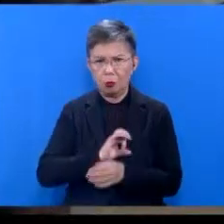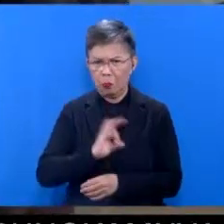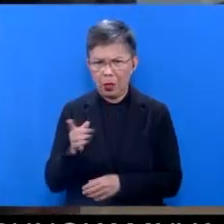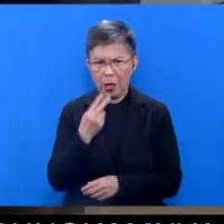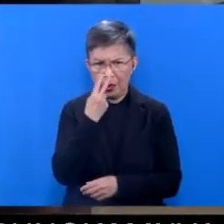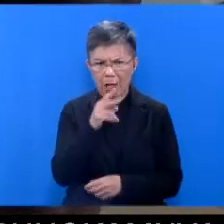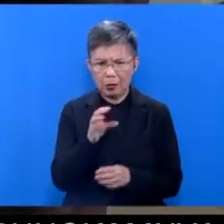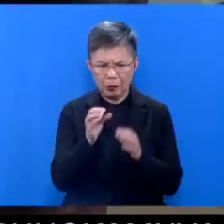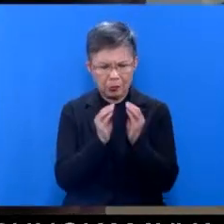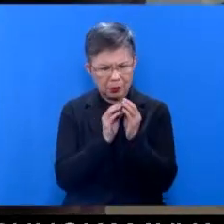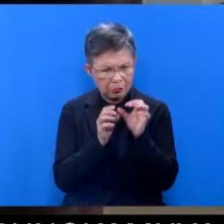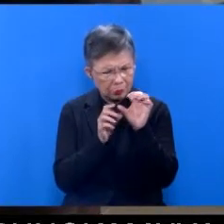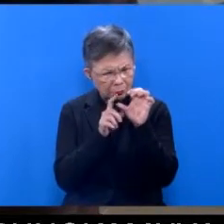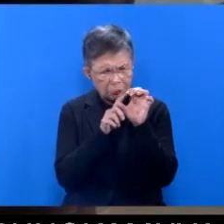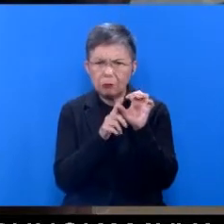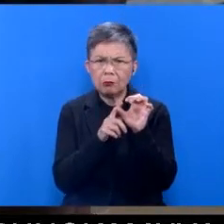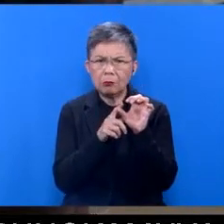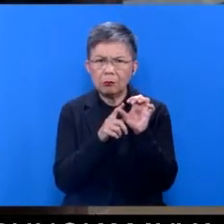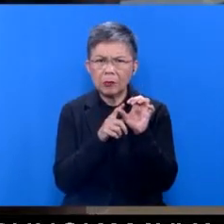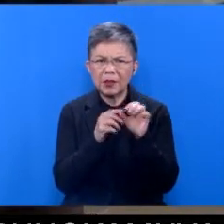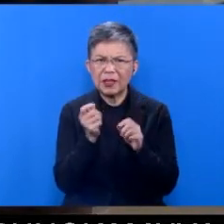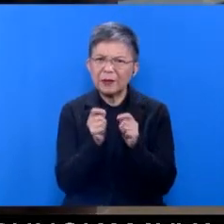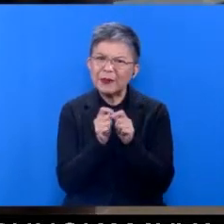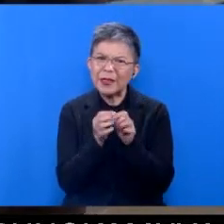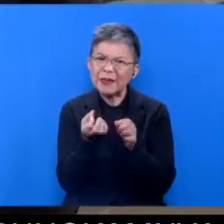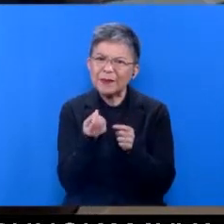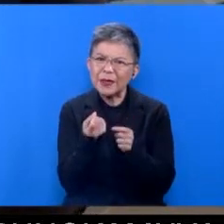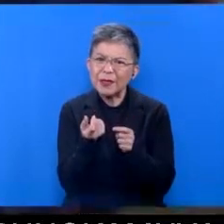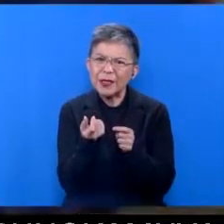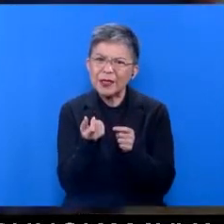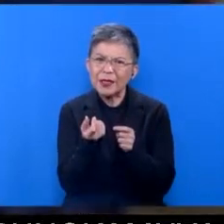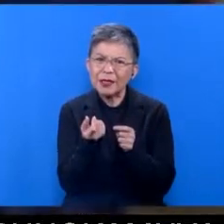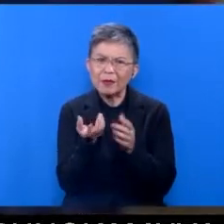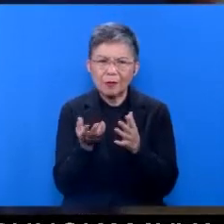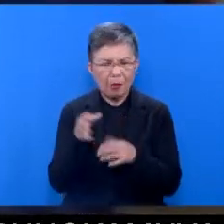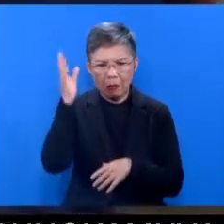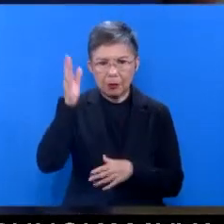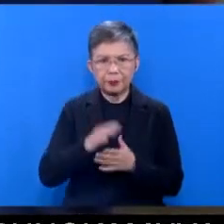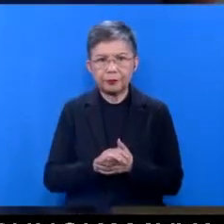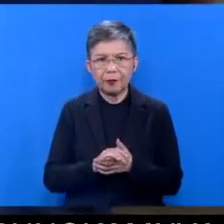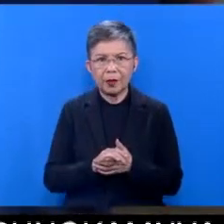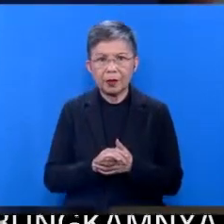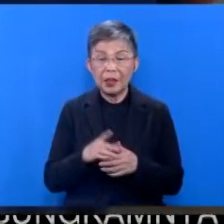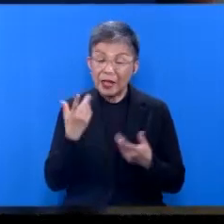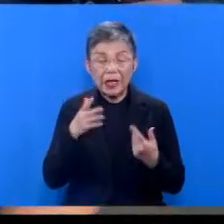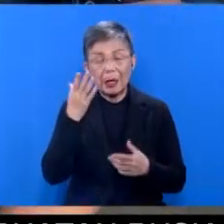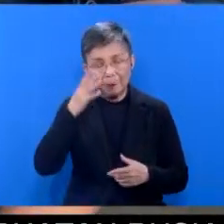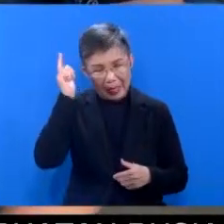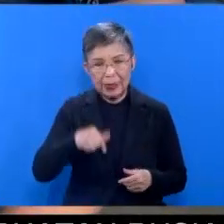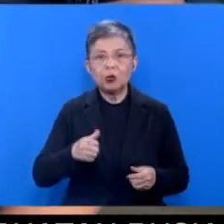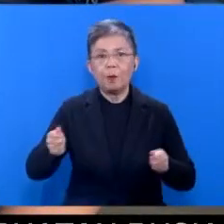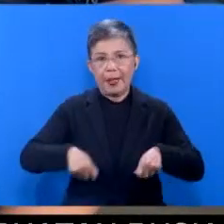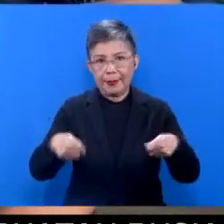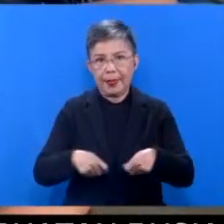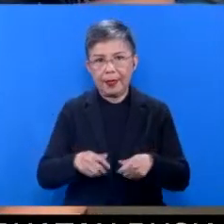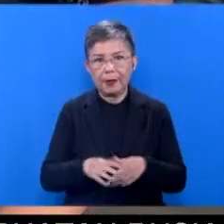ya? Kayak biji-bijian mungkin? Biji-bijian? Nggak tahu sih, tapi tahu kayak buat masak gitu, bukan? Setahu